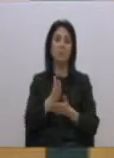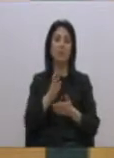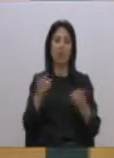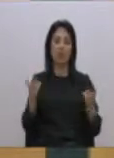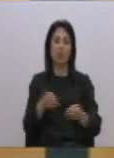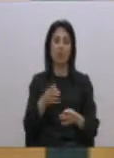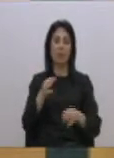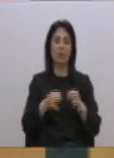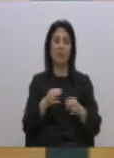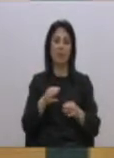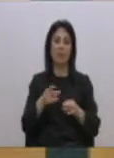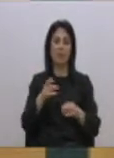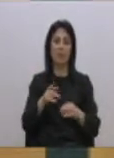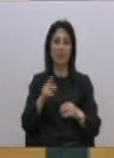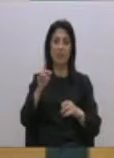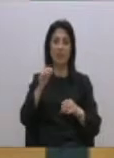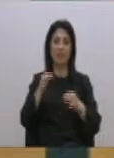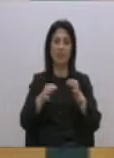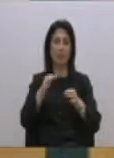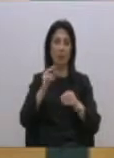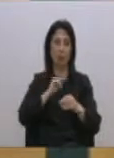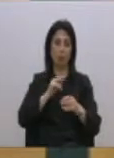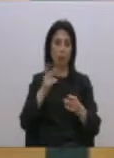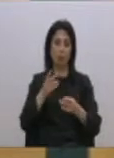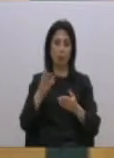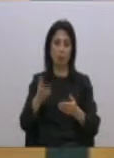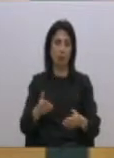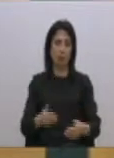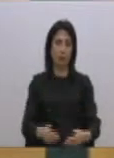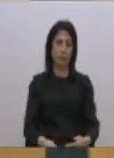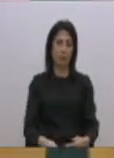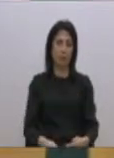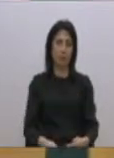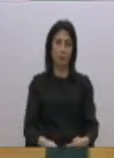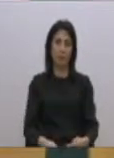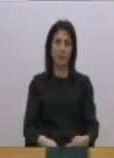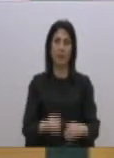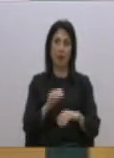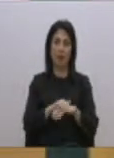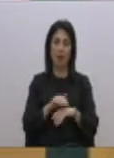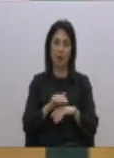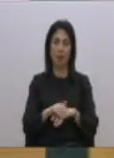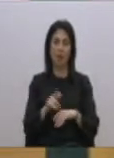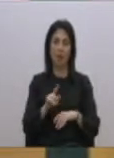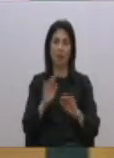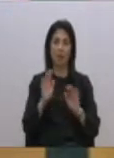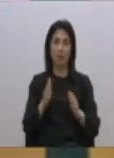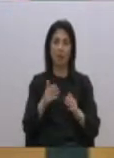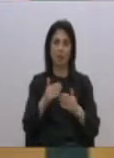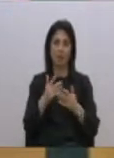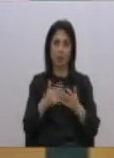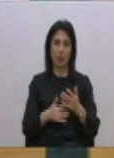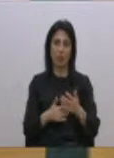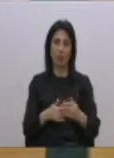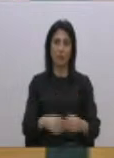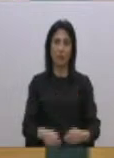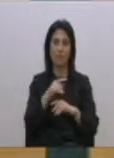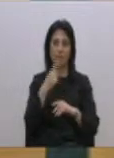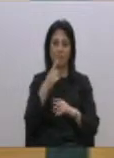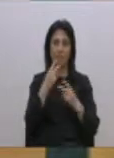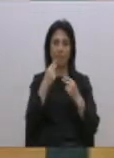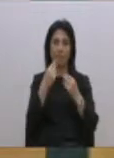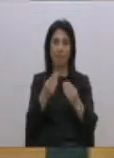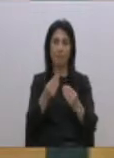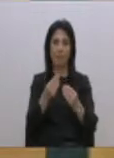სხვა სასამართლოში არ შეფერხდეს მართლმსაჯულება მოსამართლების ნაკლებობით ან იმ ობიექტური გარემოებით, რომელიც მე თქვენ ჩამოგითვალეთ,